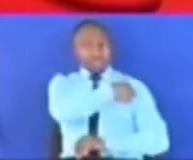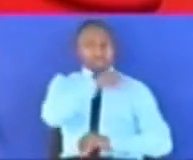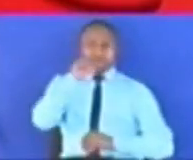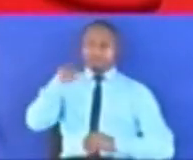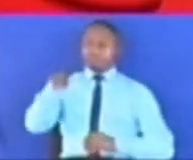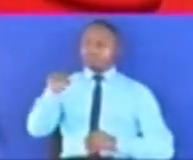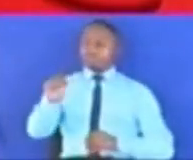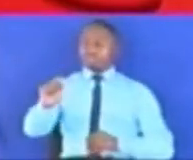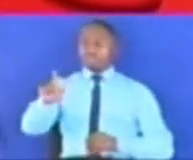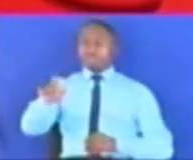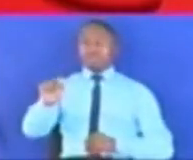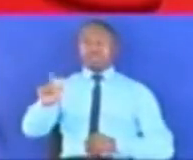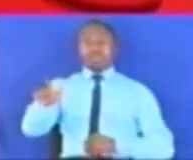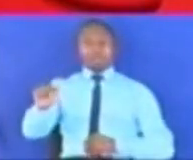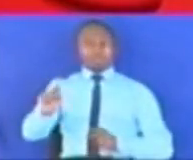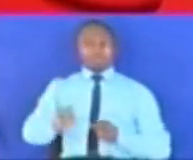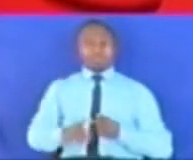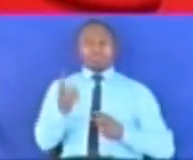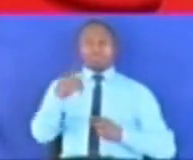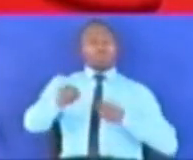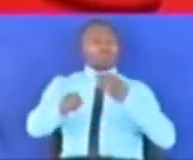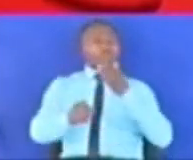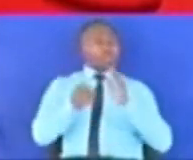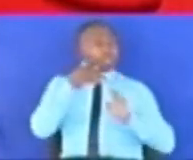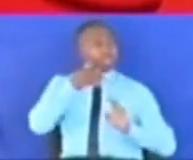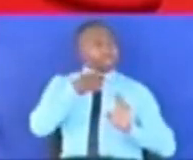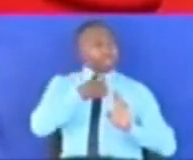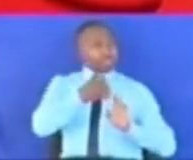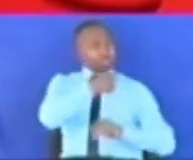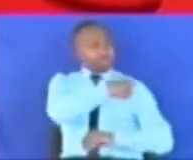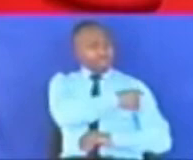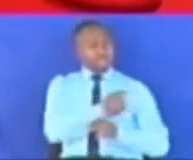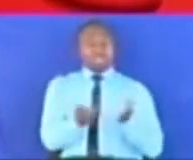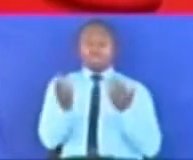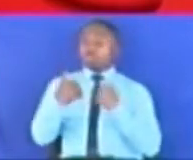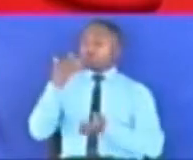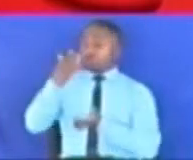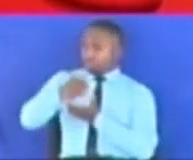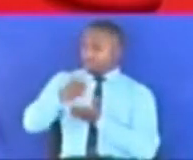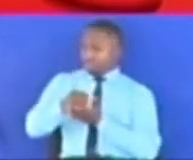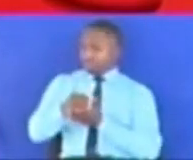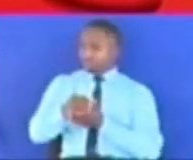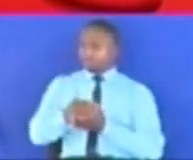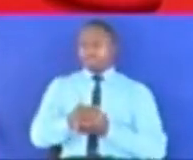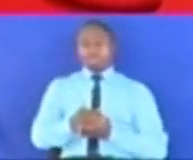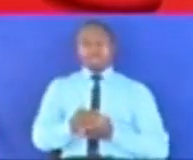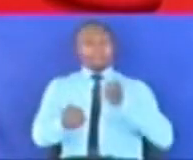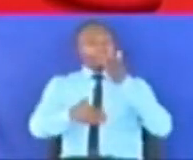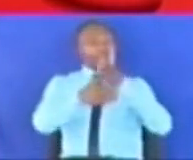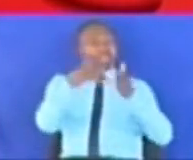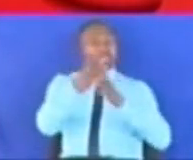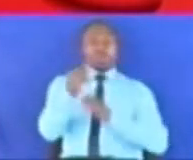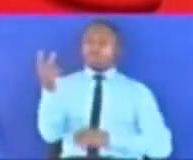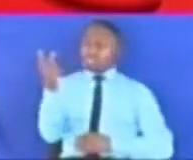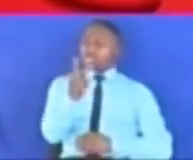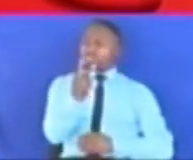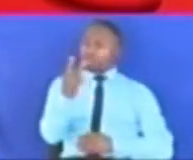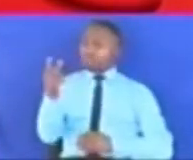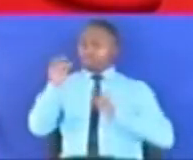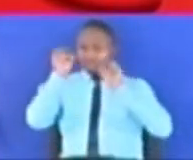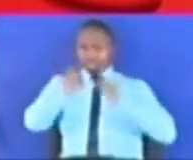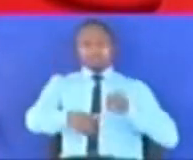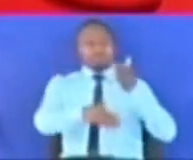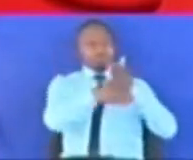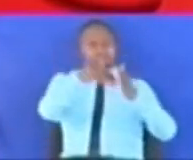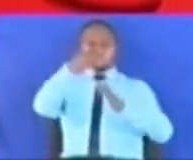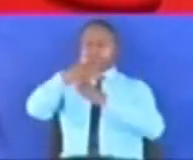Msalala. Pamoja na kwamba ili hospitali iweze kukamilika, majengo yanayohitajika ni majengo 22. Hivyo